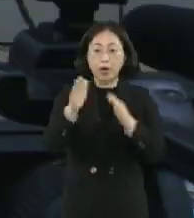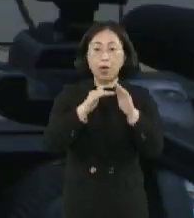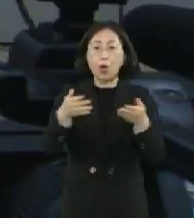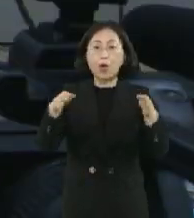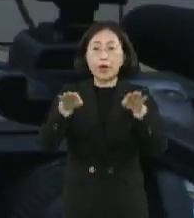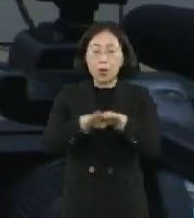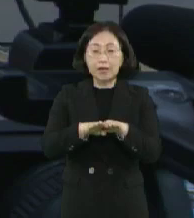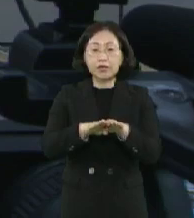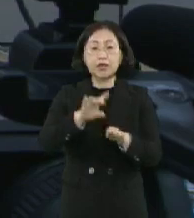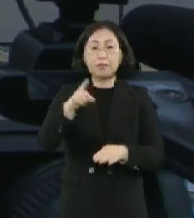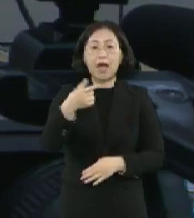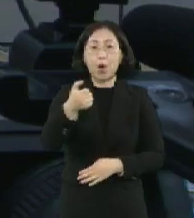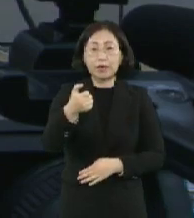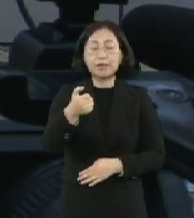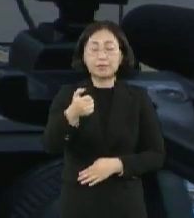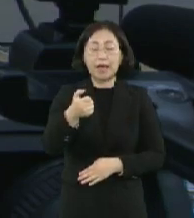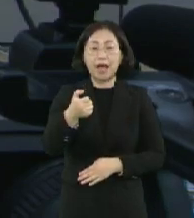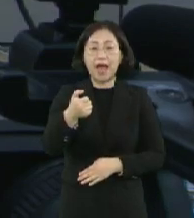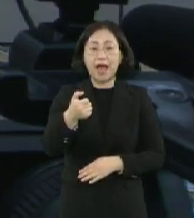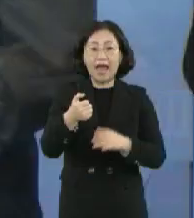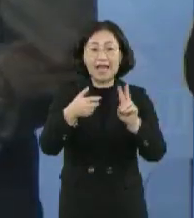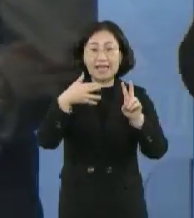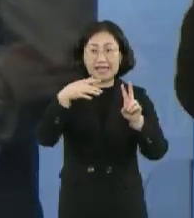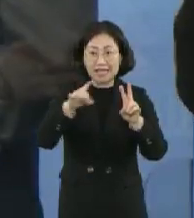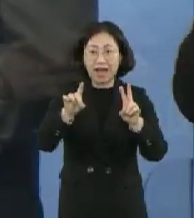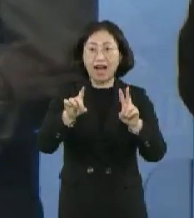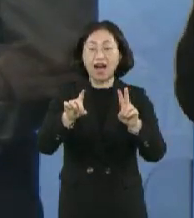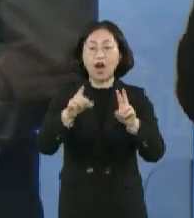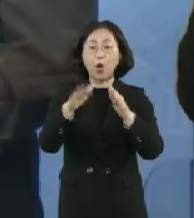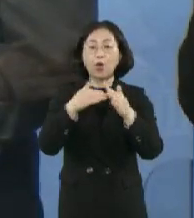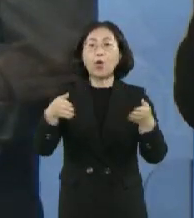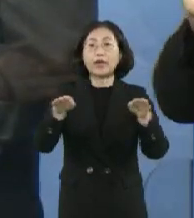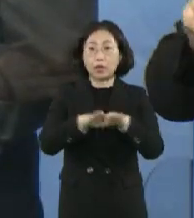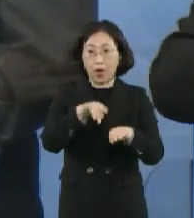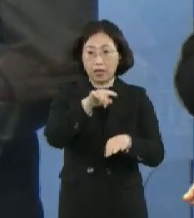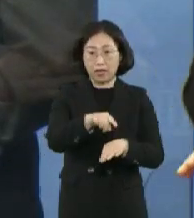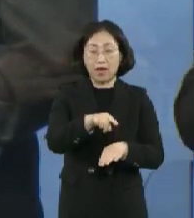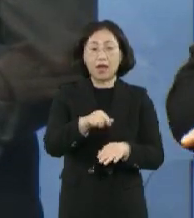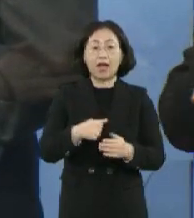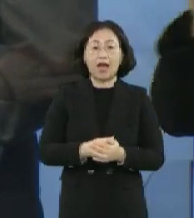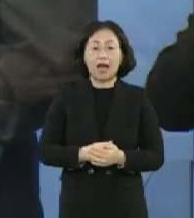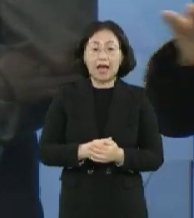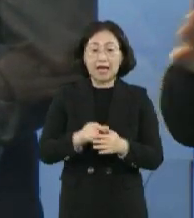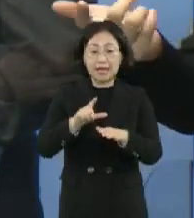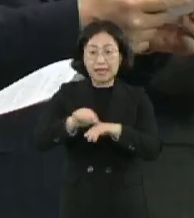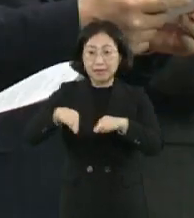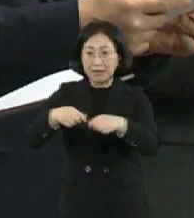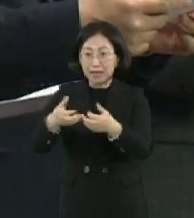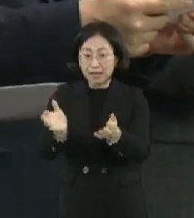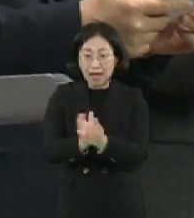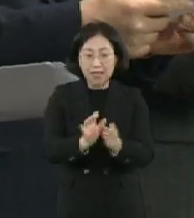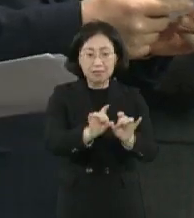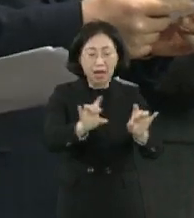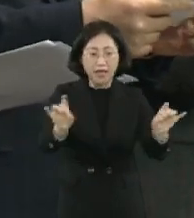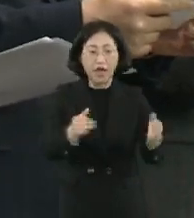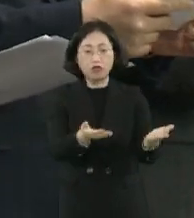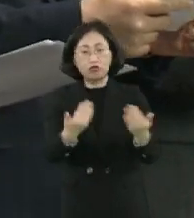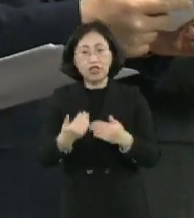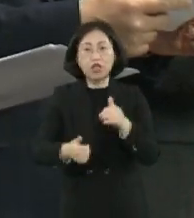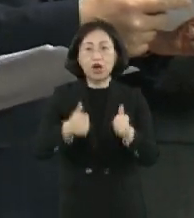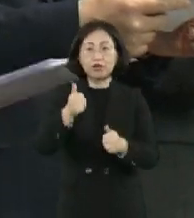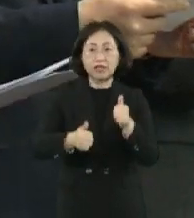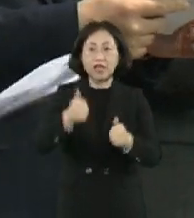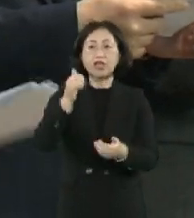중 159 3의 공공기관 2차 이전 대상에 포함될 것으로 보이는데 자치단체 마다 유치 경쟁이 치열하고